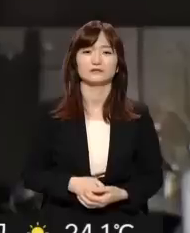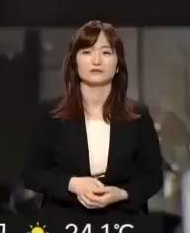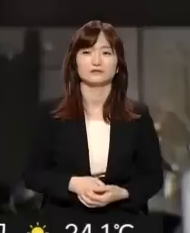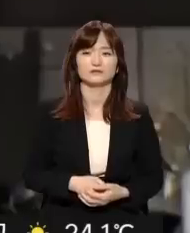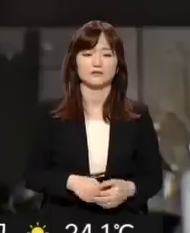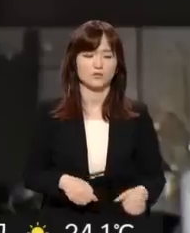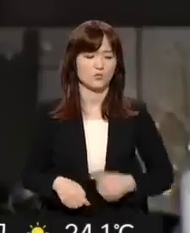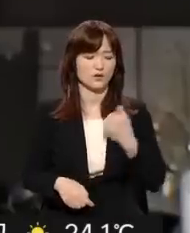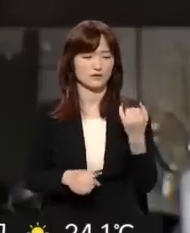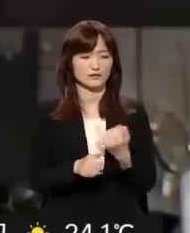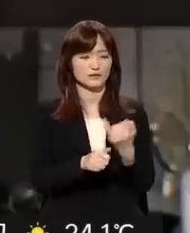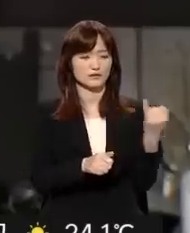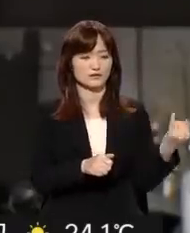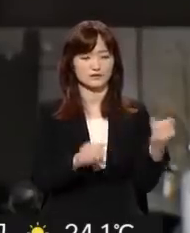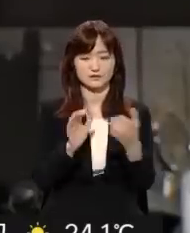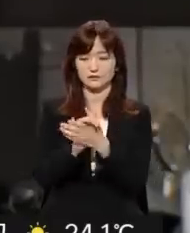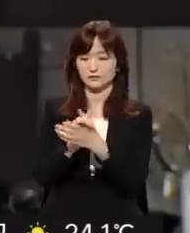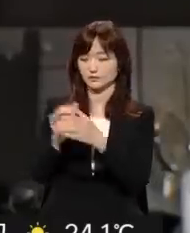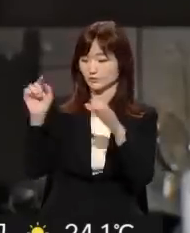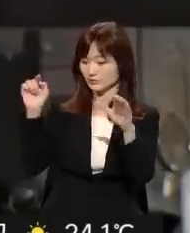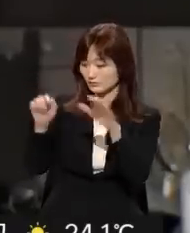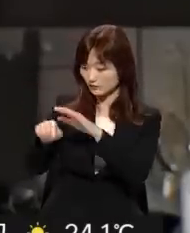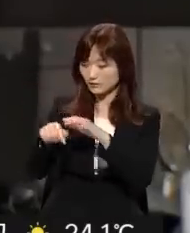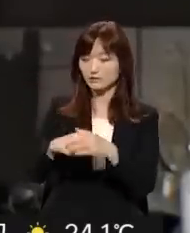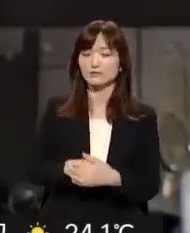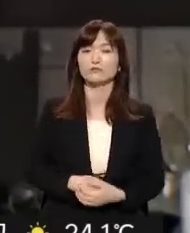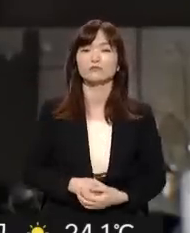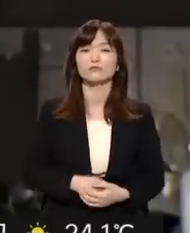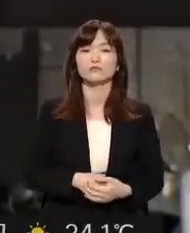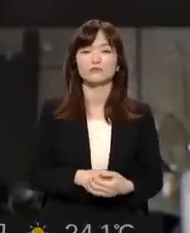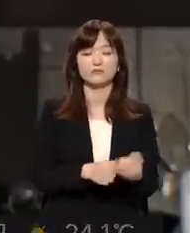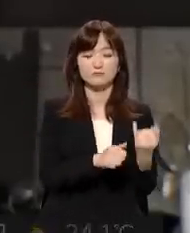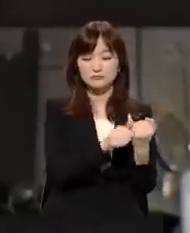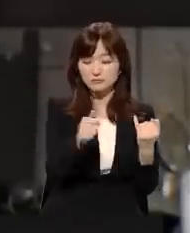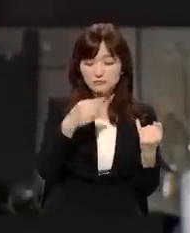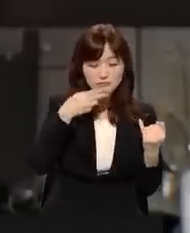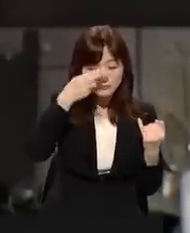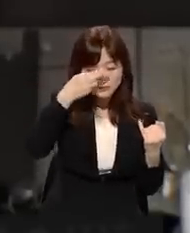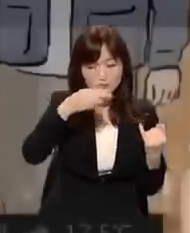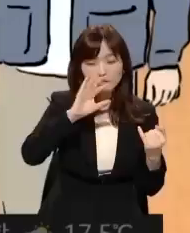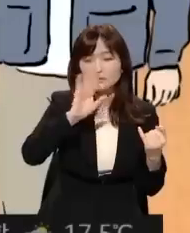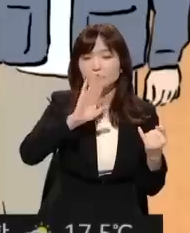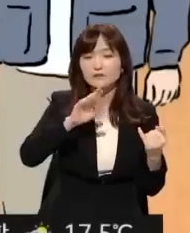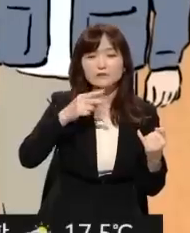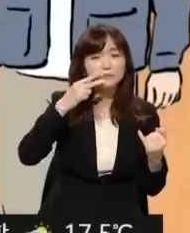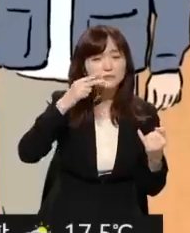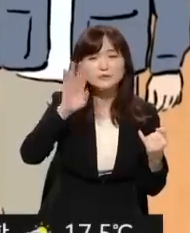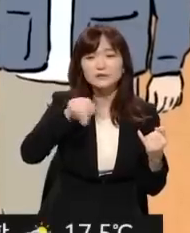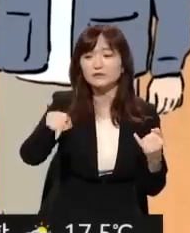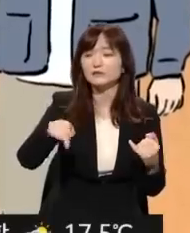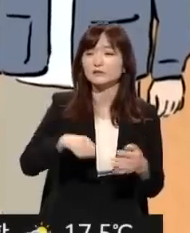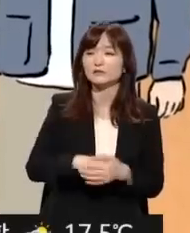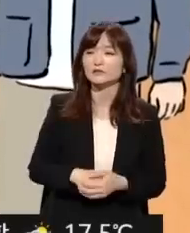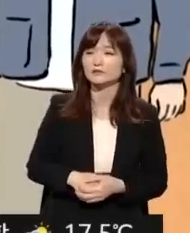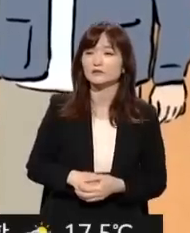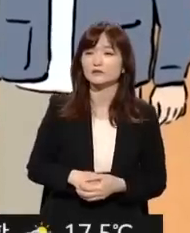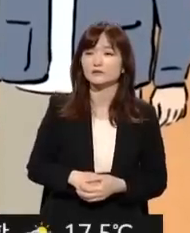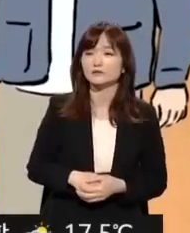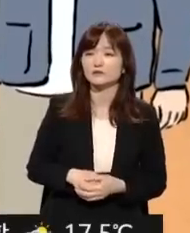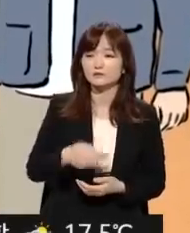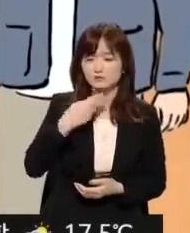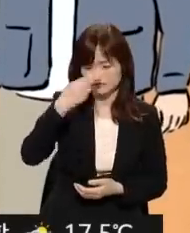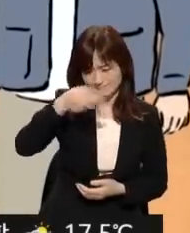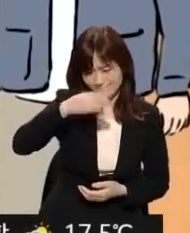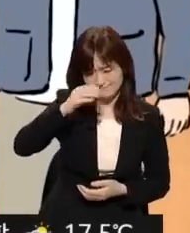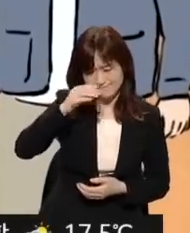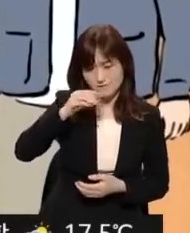그 아내가 찾아갔어요. 친구들 만나서 얘기했더니 아니 이 사람이 술도 안 먹고 담배 안 피다고 했는데 사실 술고래 아니냐고 따졌더니 친구들이